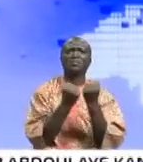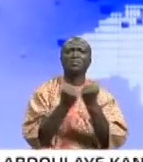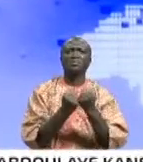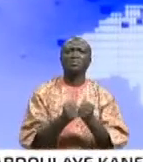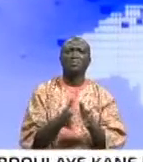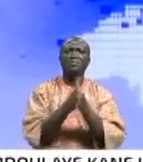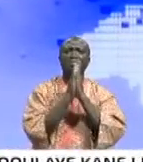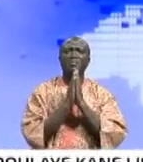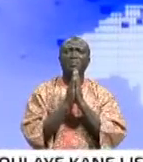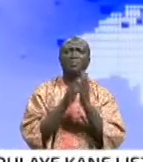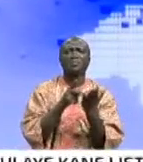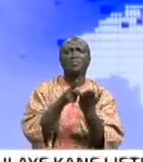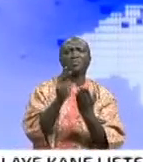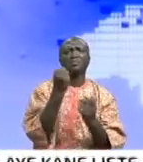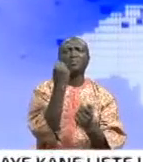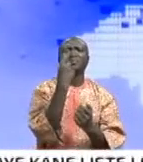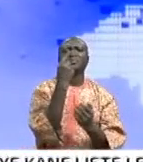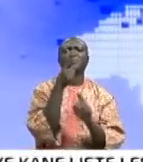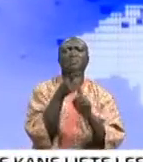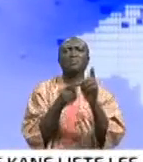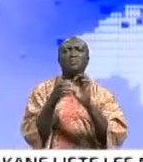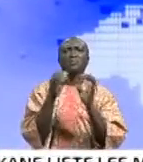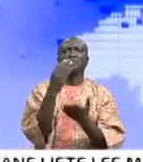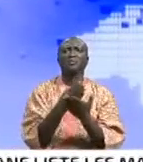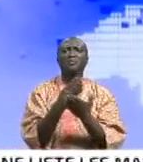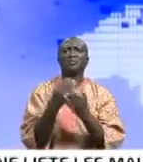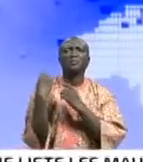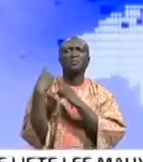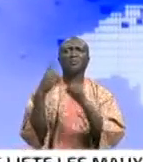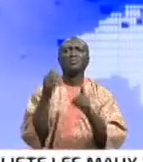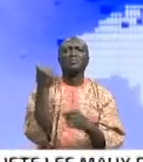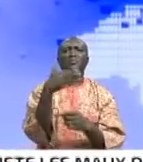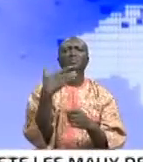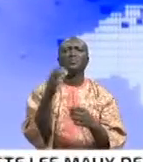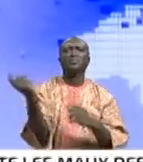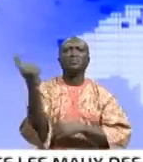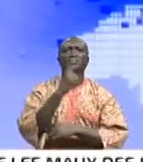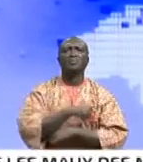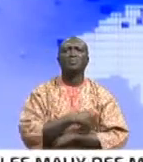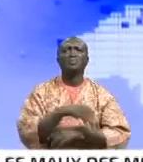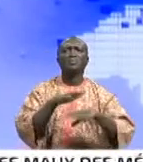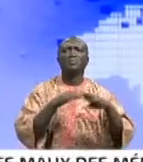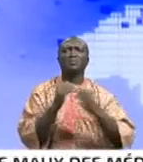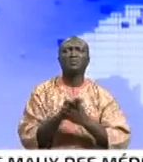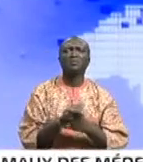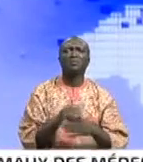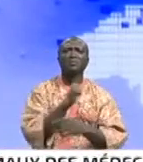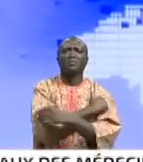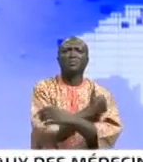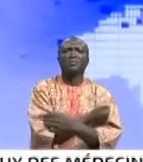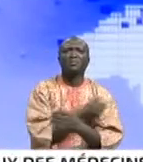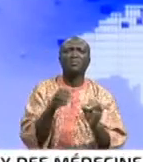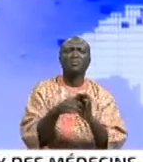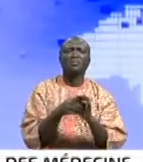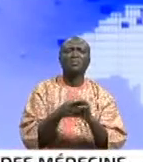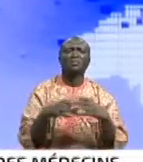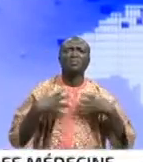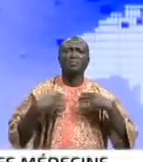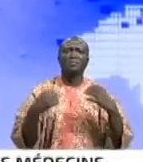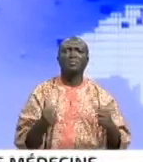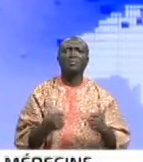réclame le paiement de 11 mois de bourse depuis une quinzaine de jours ils interpellent les autorités de la santé